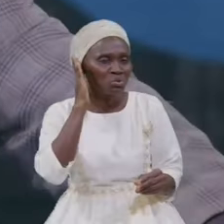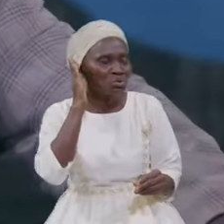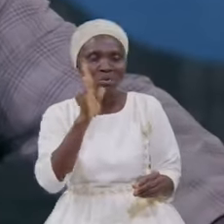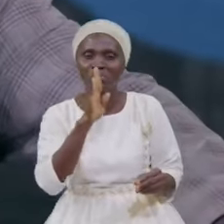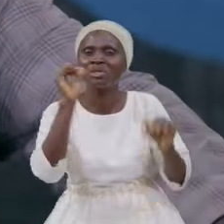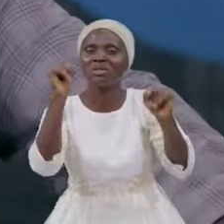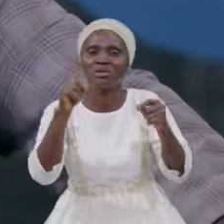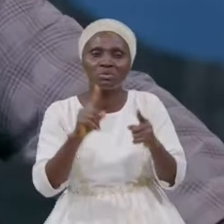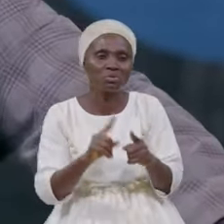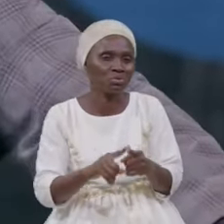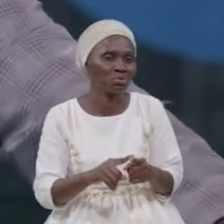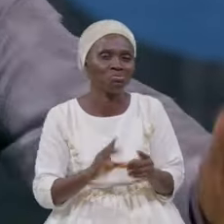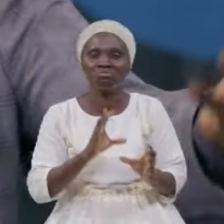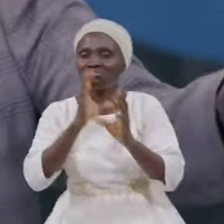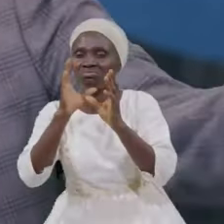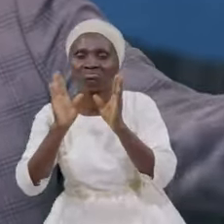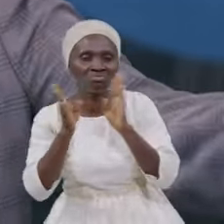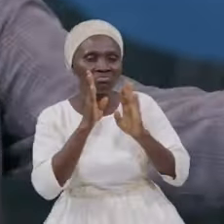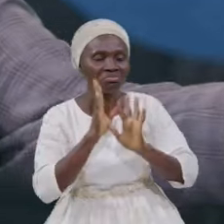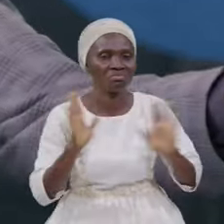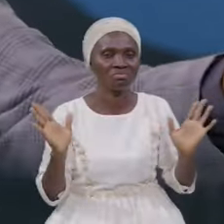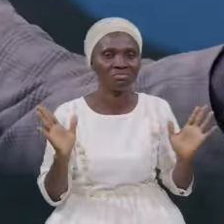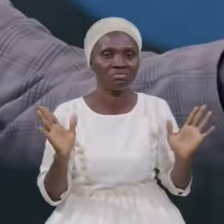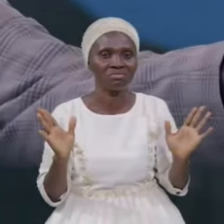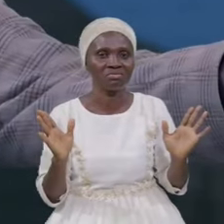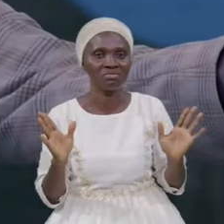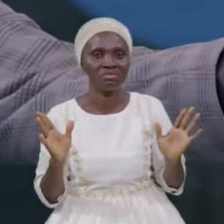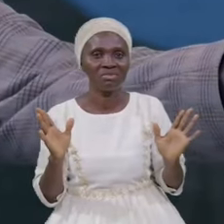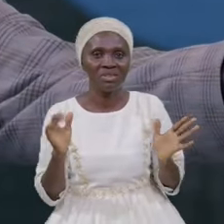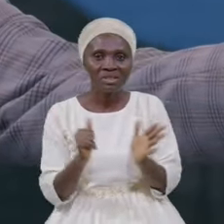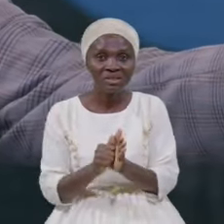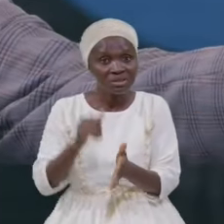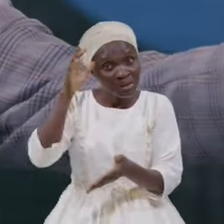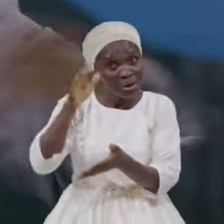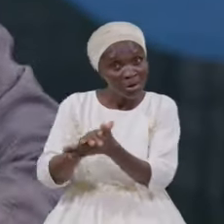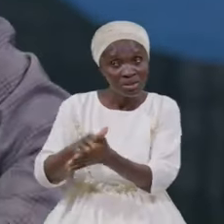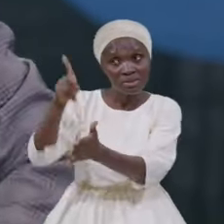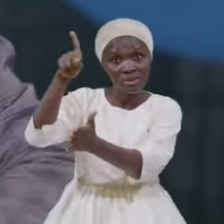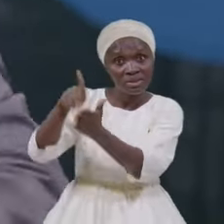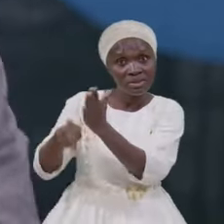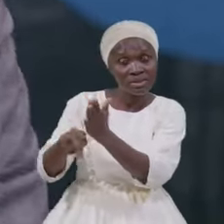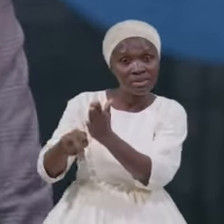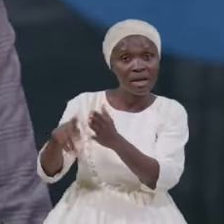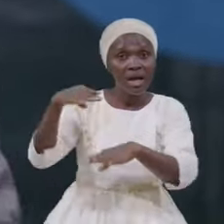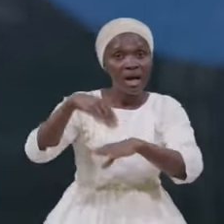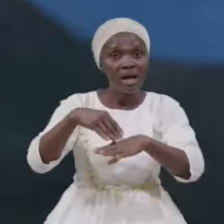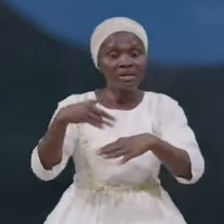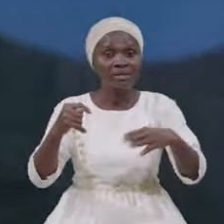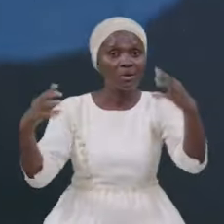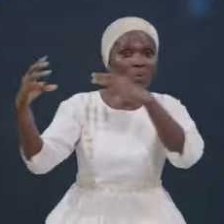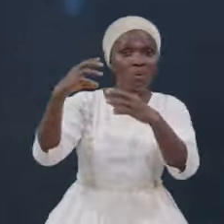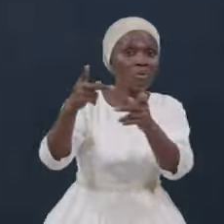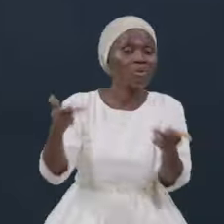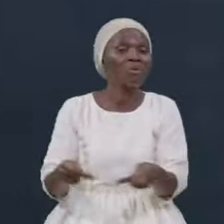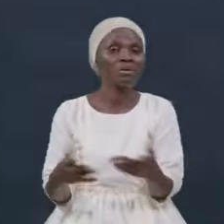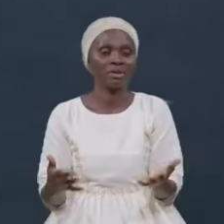Ce mari a été tué. Qui d'autre maintenant peut connaître quelque chose qui a été fait? Dieu